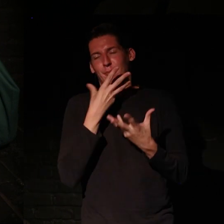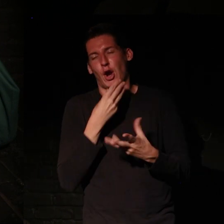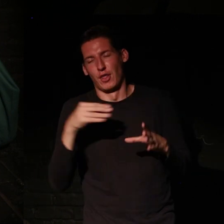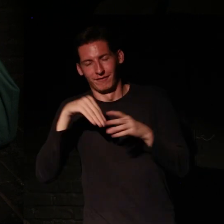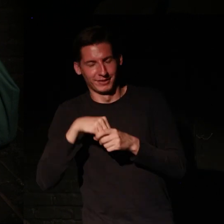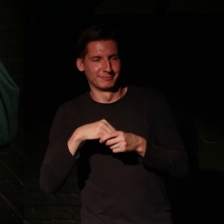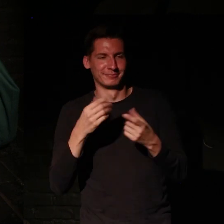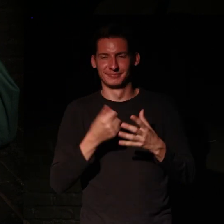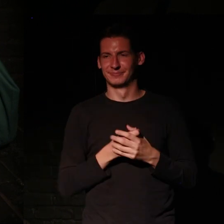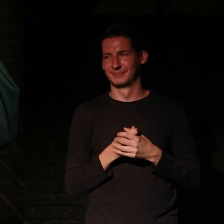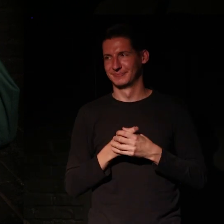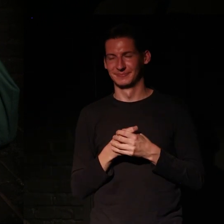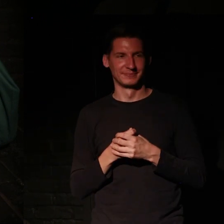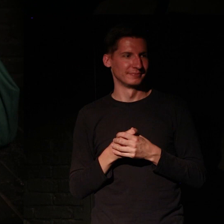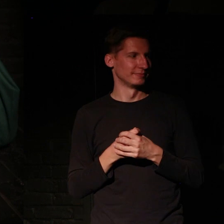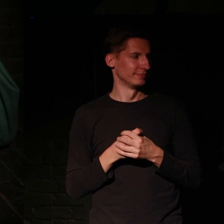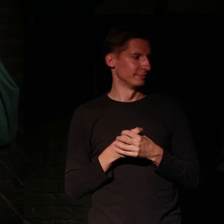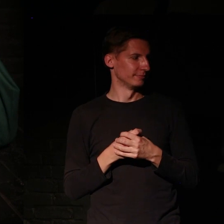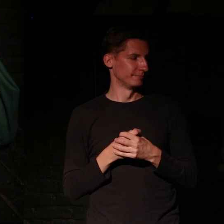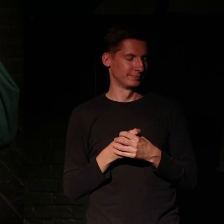No. Straszne.